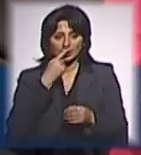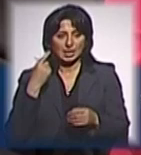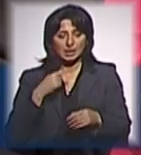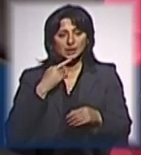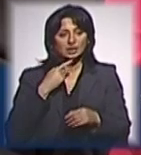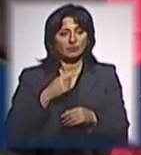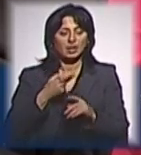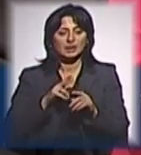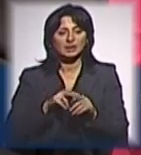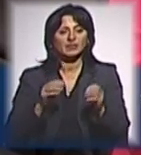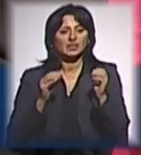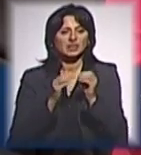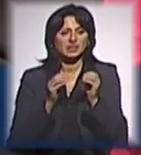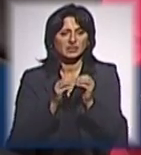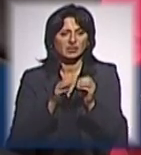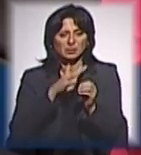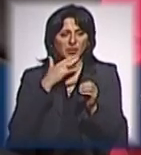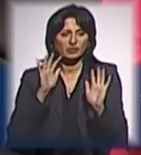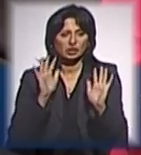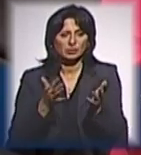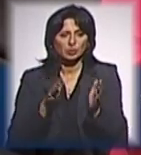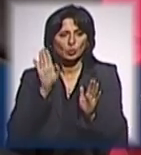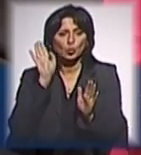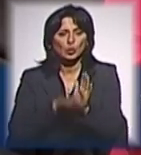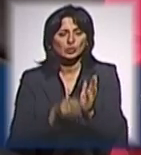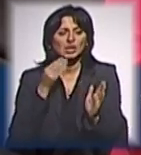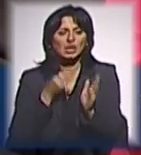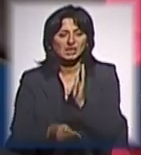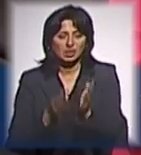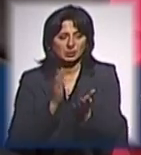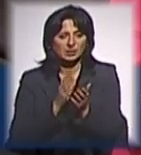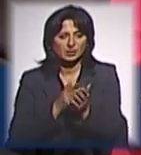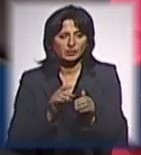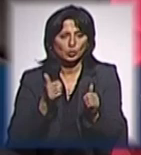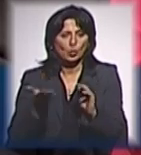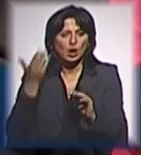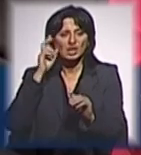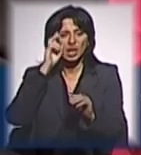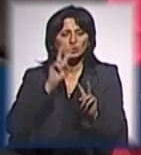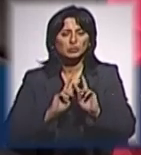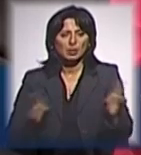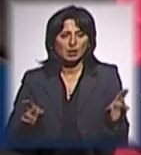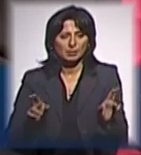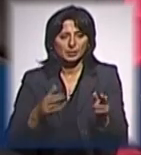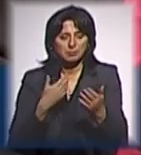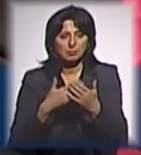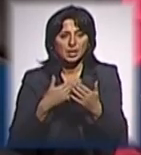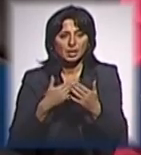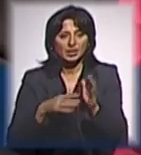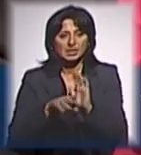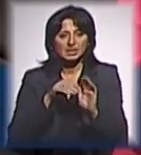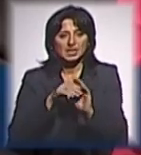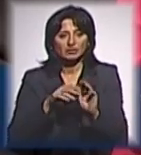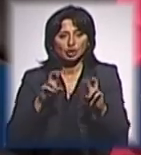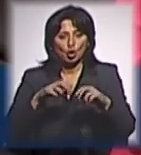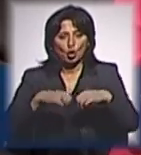და ისევ ისეთი და ბევრ შემთხვევაში უარესად დისკრიმინაციული, როგორც იყო წინა ხელისუფლების პირობებში. მაგალითად,